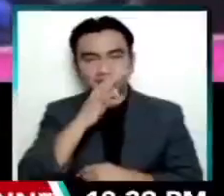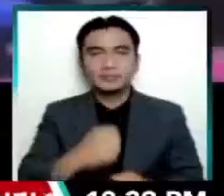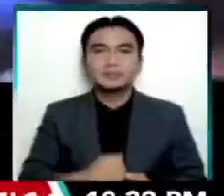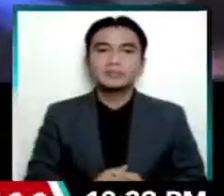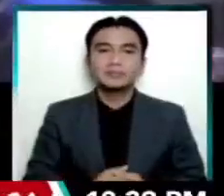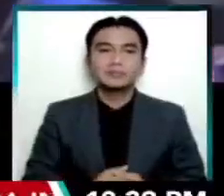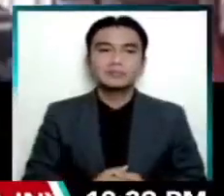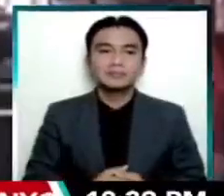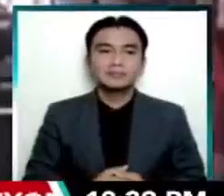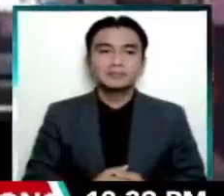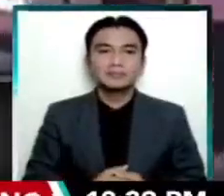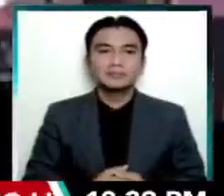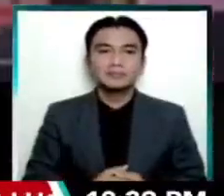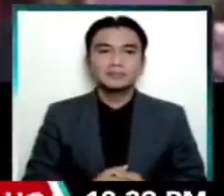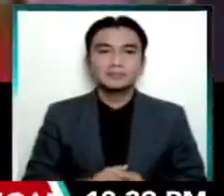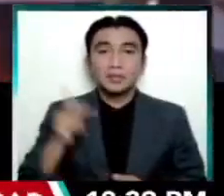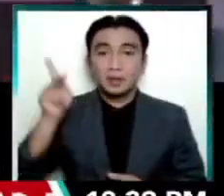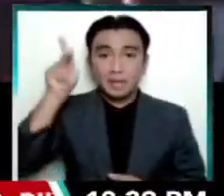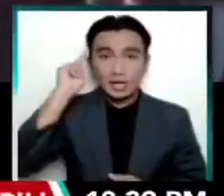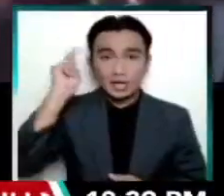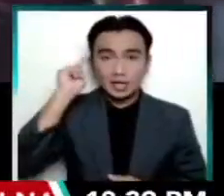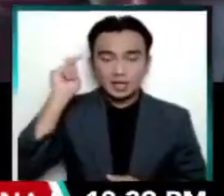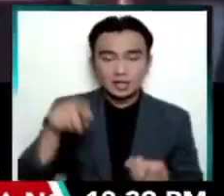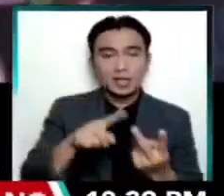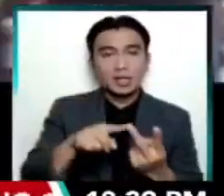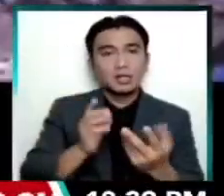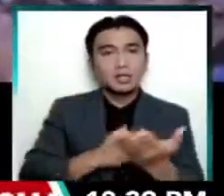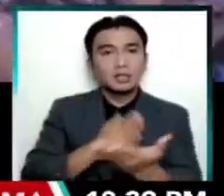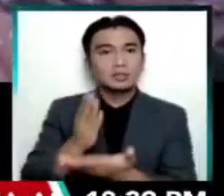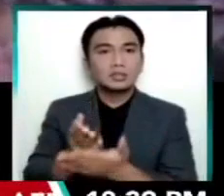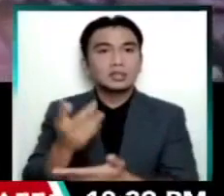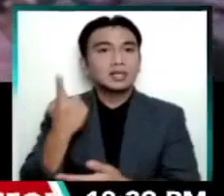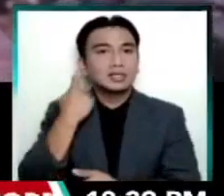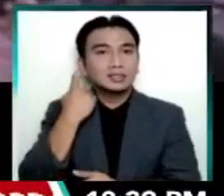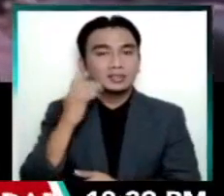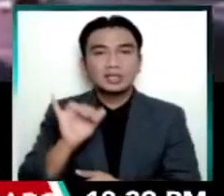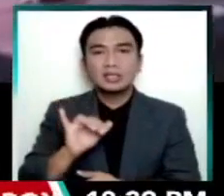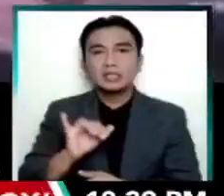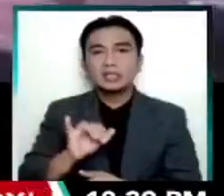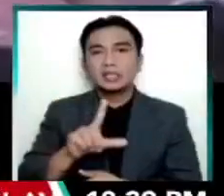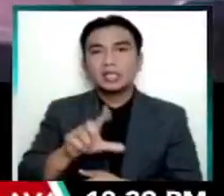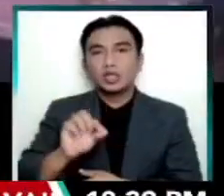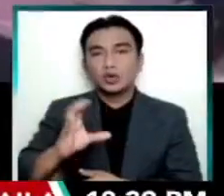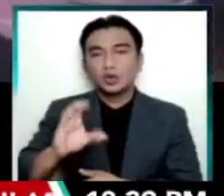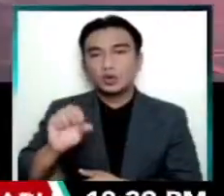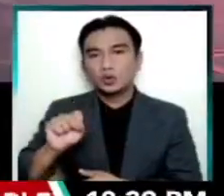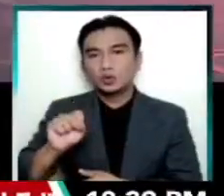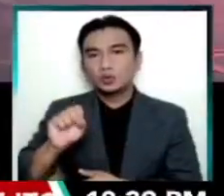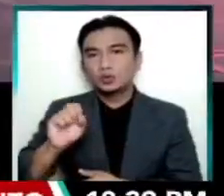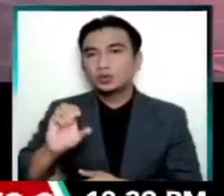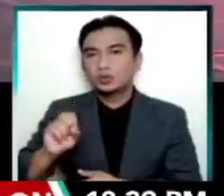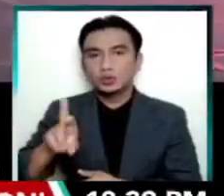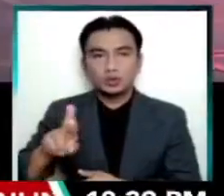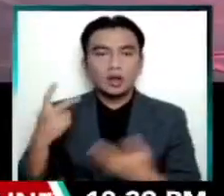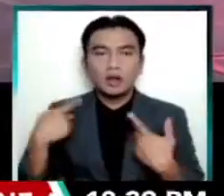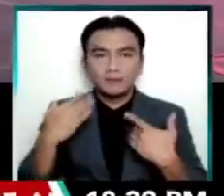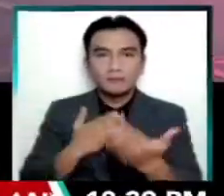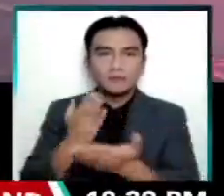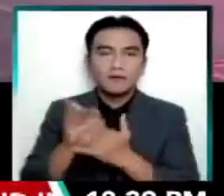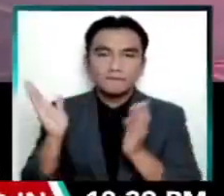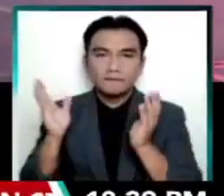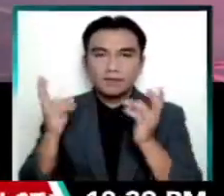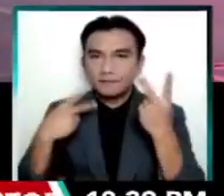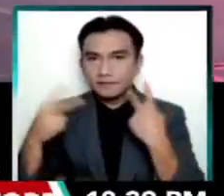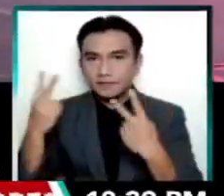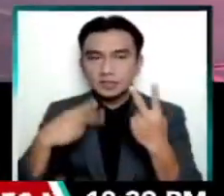Si Pangilinan naman nasa Vigan, Ilocos Sur kaninang umaga. Bumisita siya sa isang seminaryo. Binanggit din ni Pangilinan ang kanyang